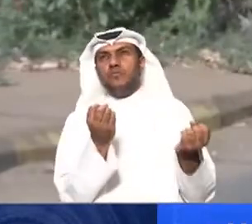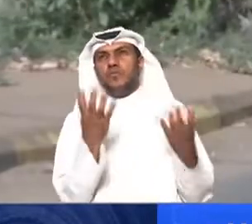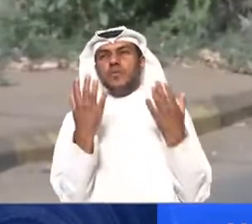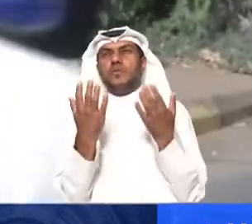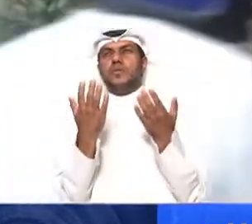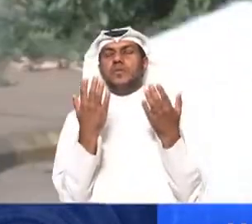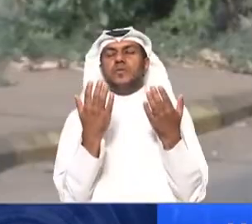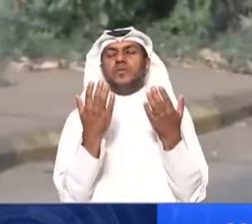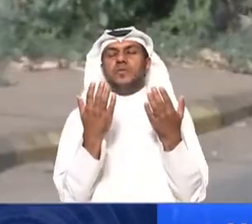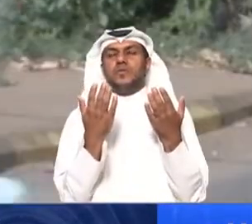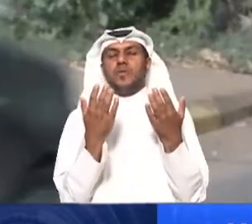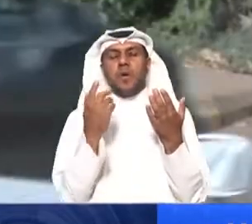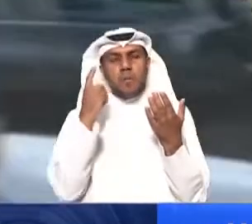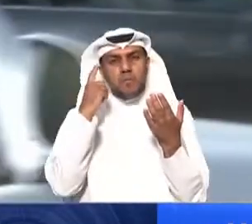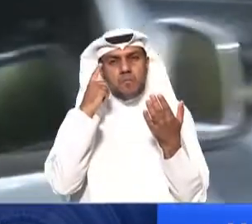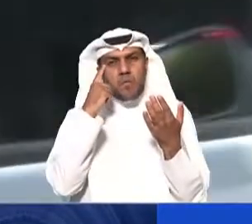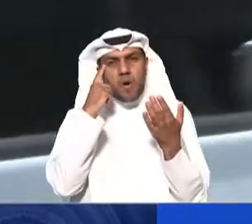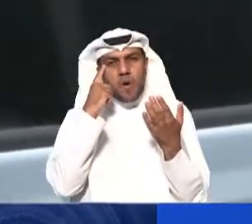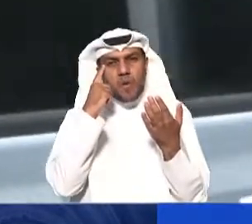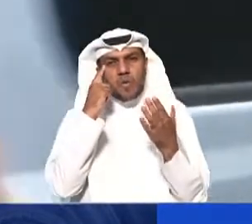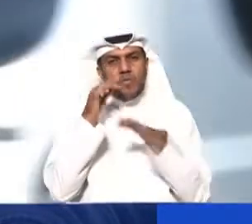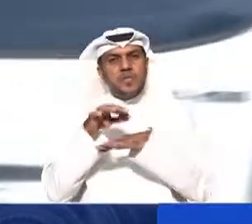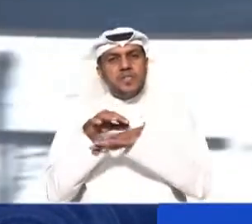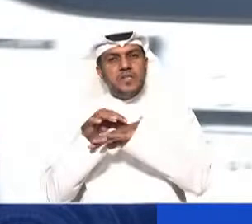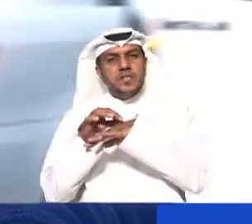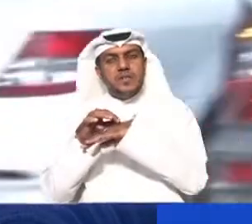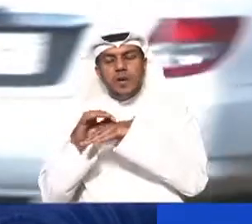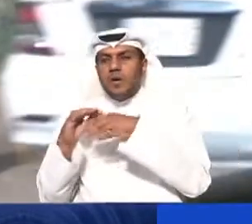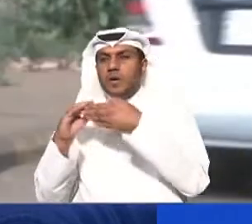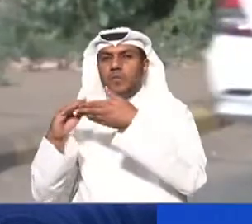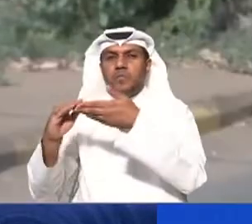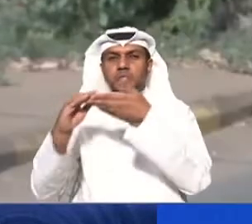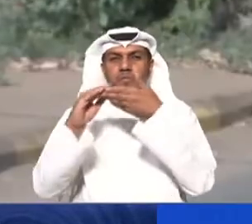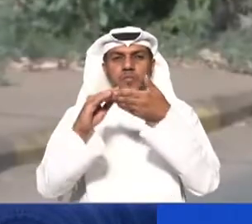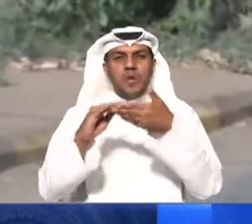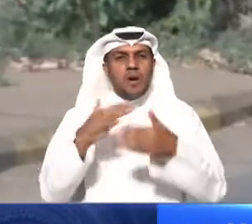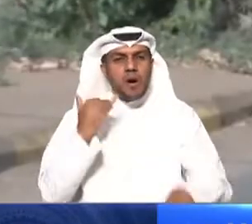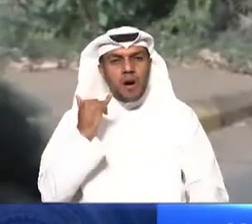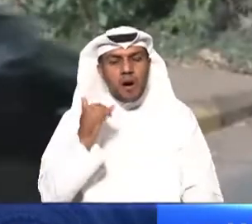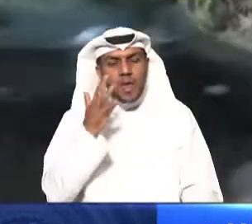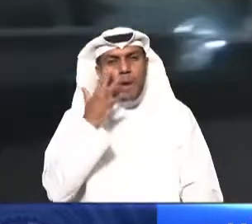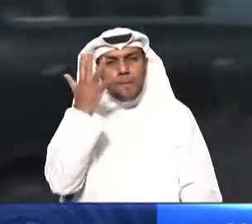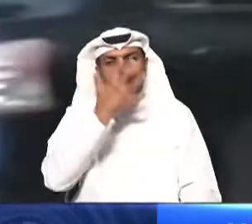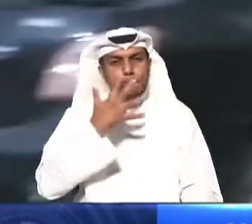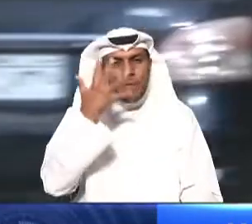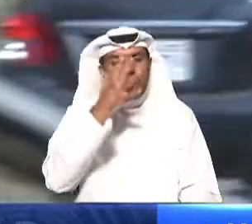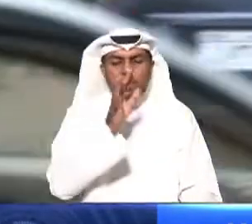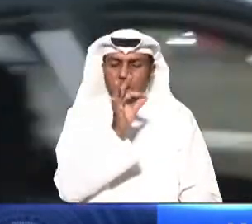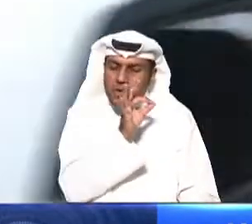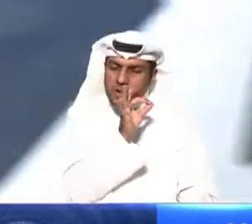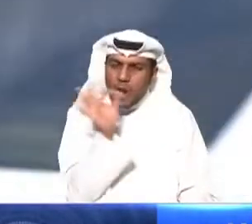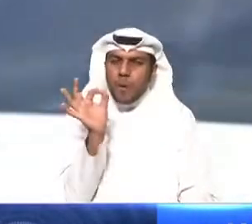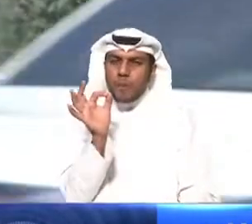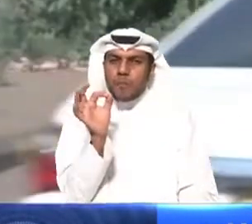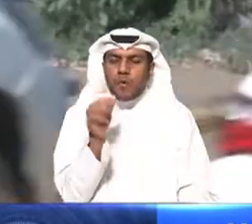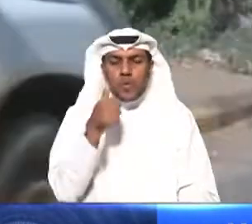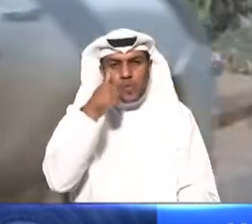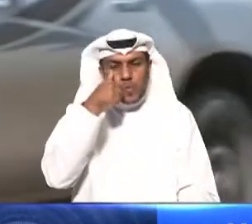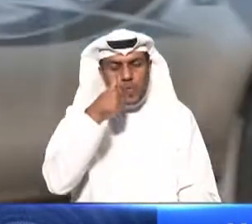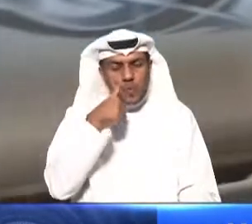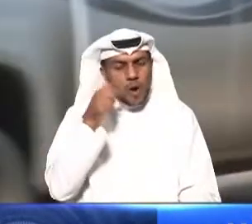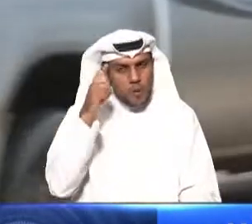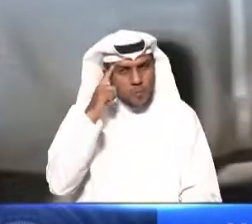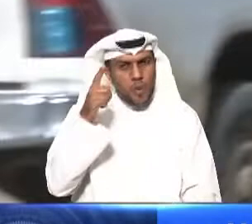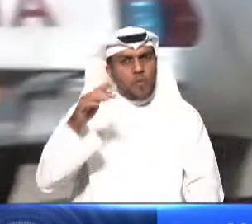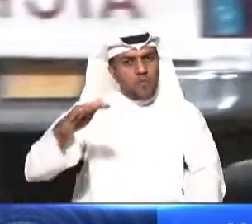وهو رجل سفير للإنسانية خاصة في الدول العربية والدول الإفريقية، وفي الدول الإفريقية على وجه الخصوص السودان،